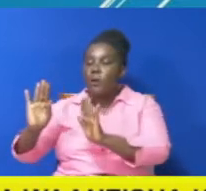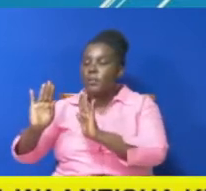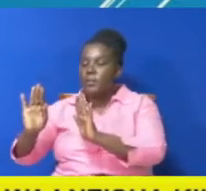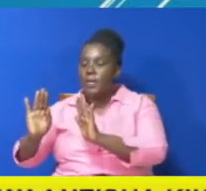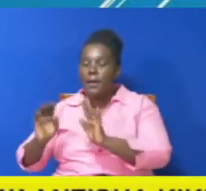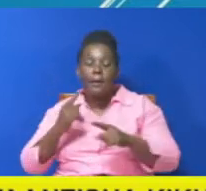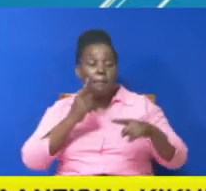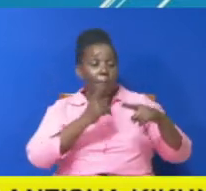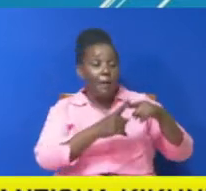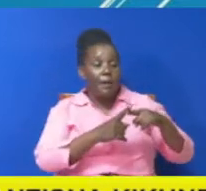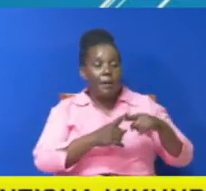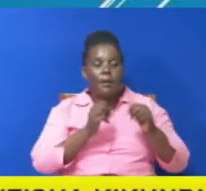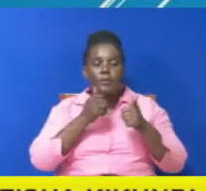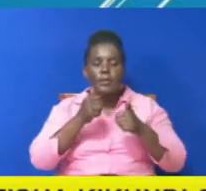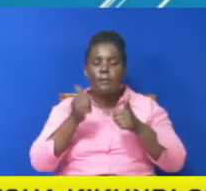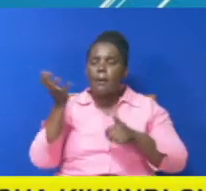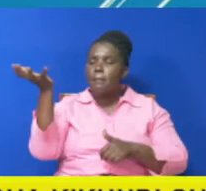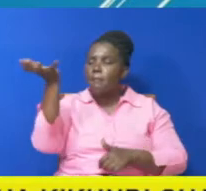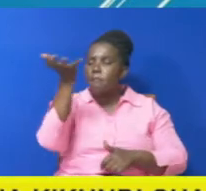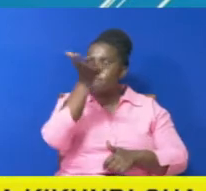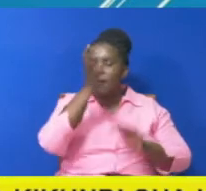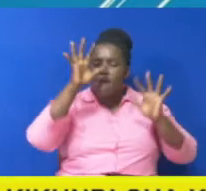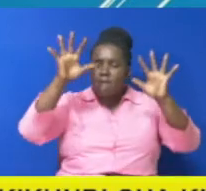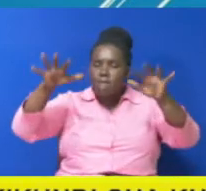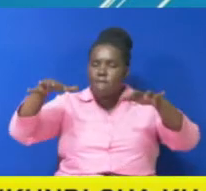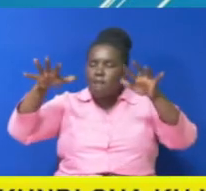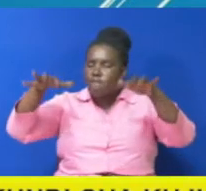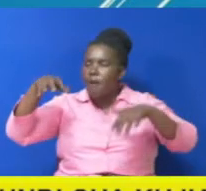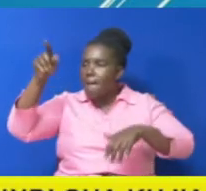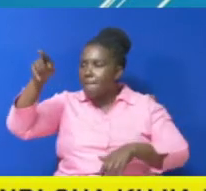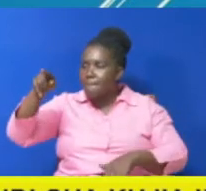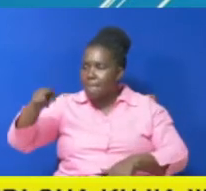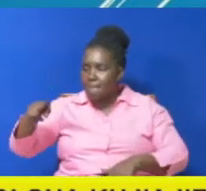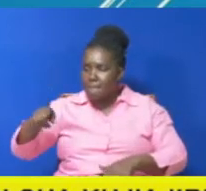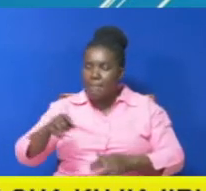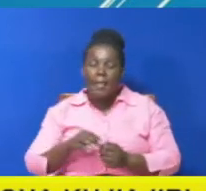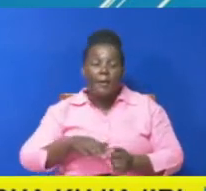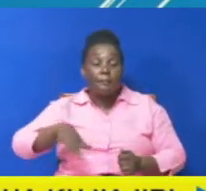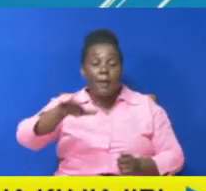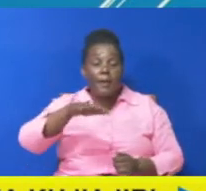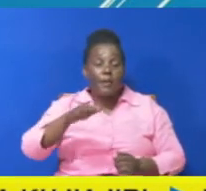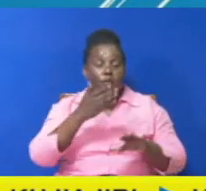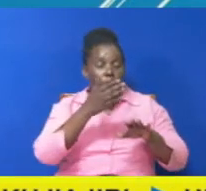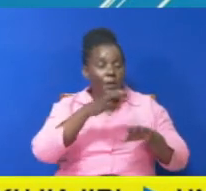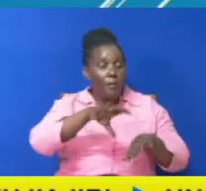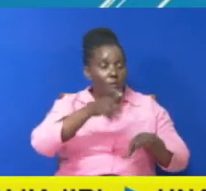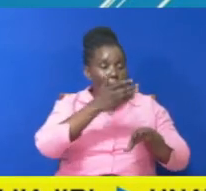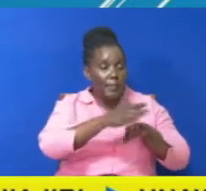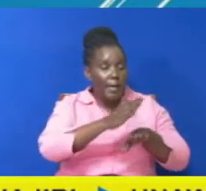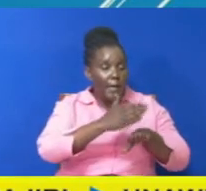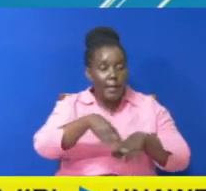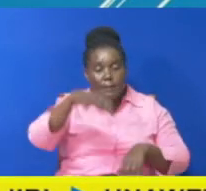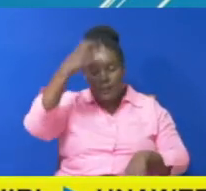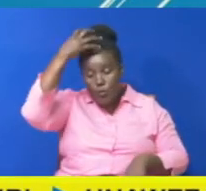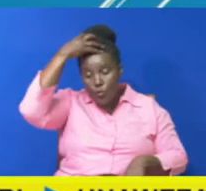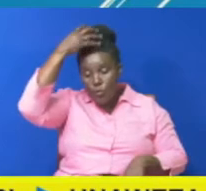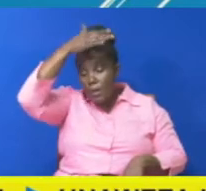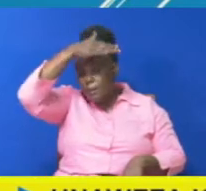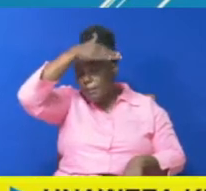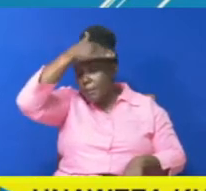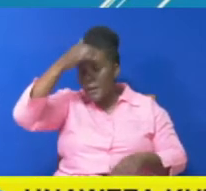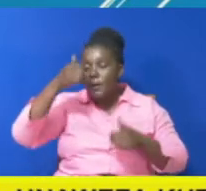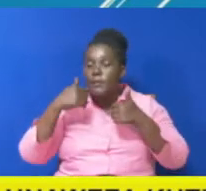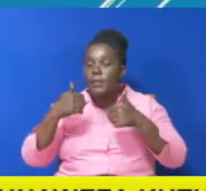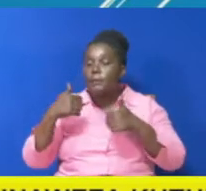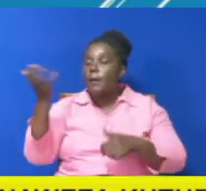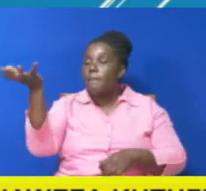Mara, yanatarajiwa kuwa na hali ya mengu kiasi, mvua na ngurumo za radi. Ilhali katika maeneo ya mkoa wa Tanga pamoja na visiwa vya Unguja na Pemba, yanatarajiwa